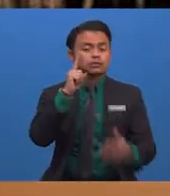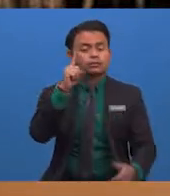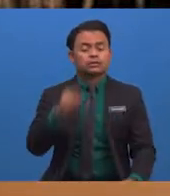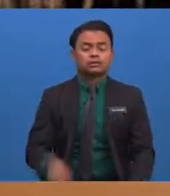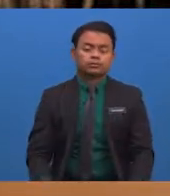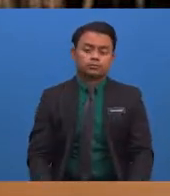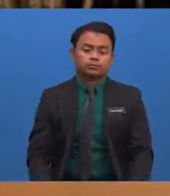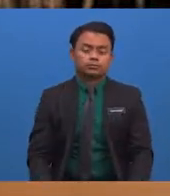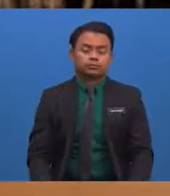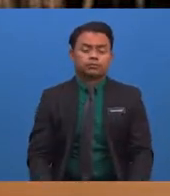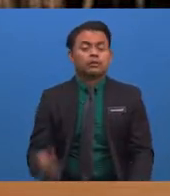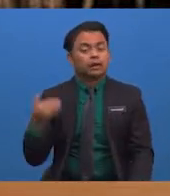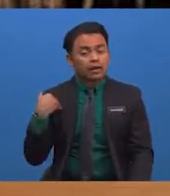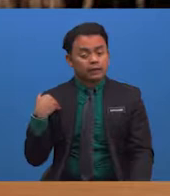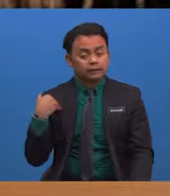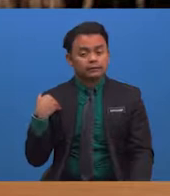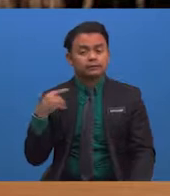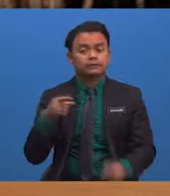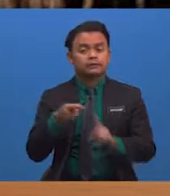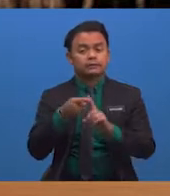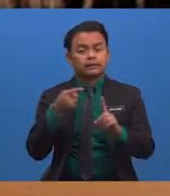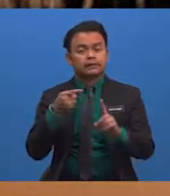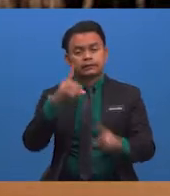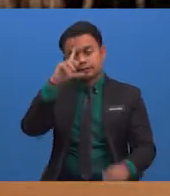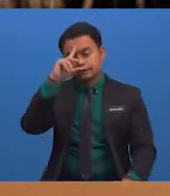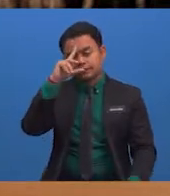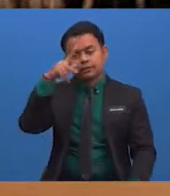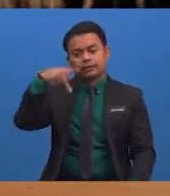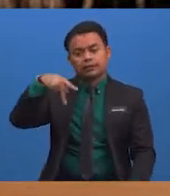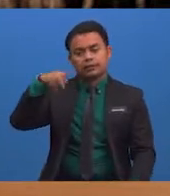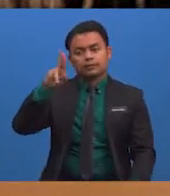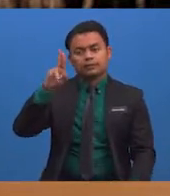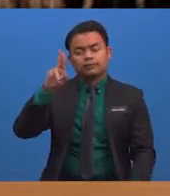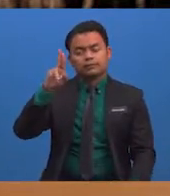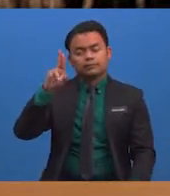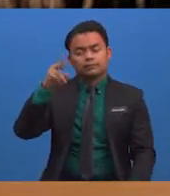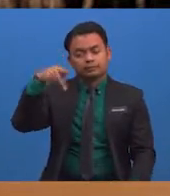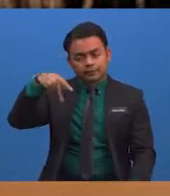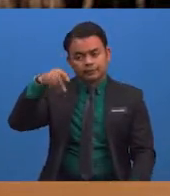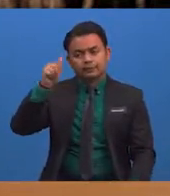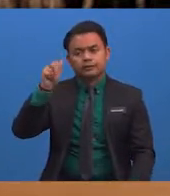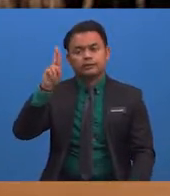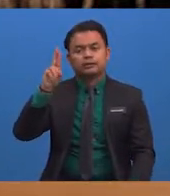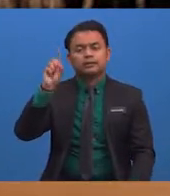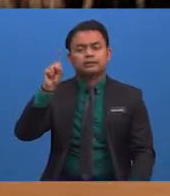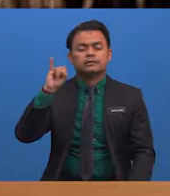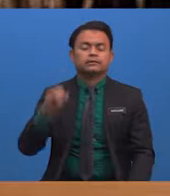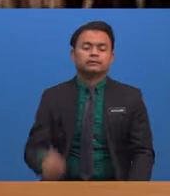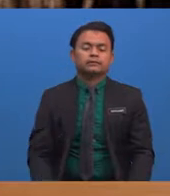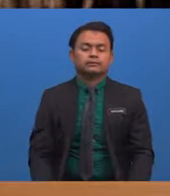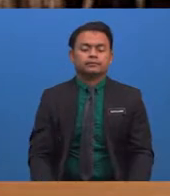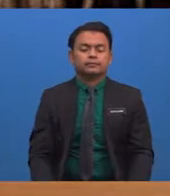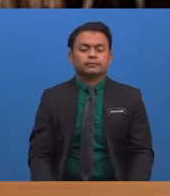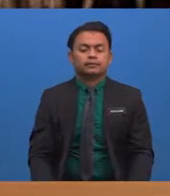Parsi. Penekanan pendidikan diberikan kepada ilmu Fardhu Ain dan Fardhu Kifayah di samping